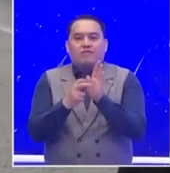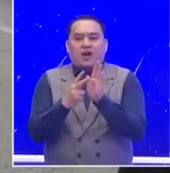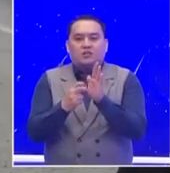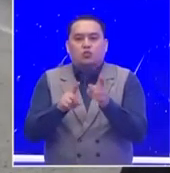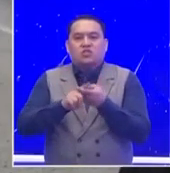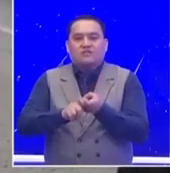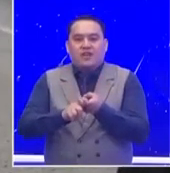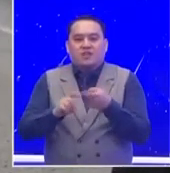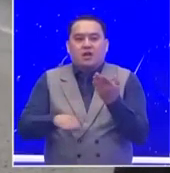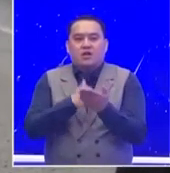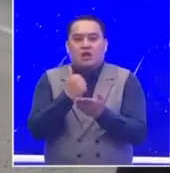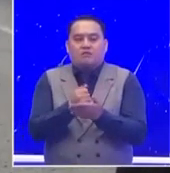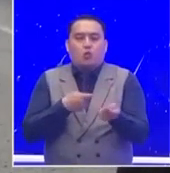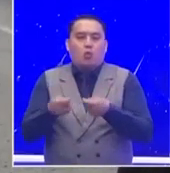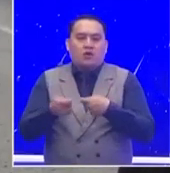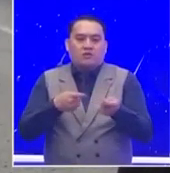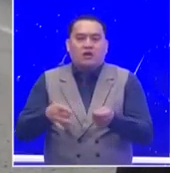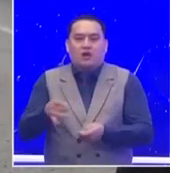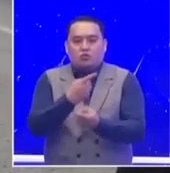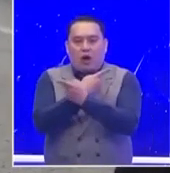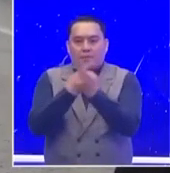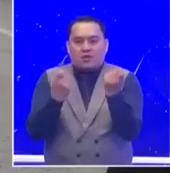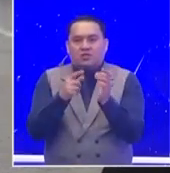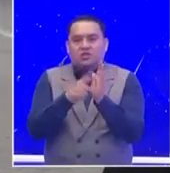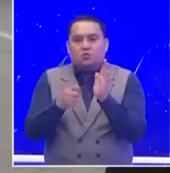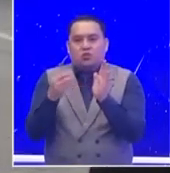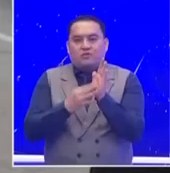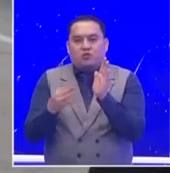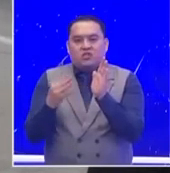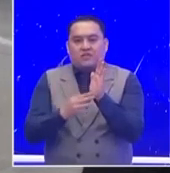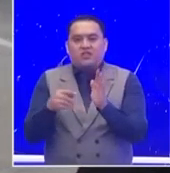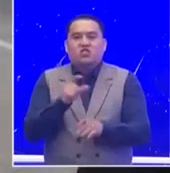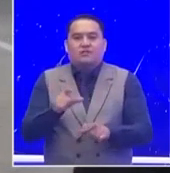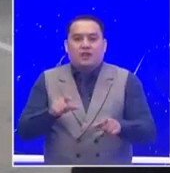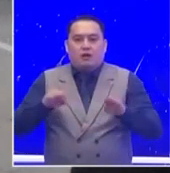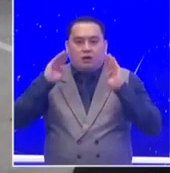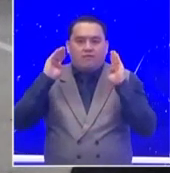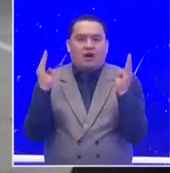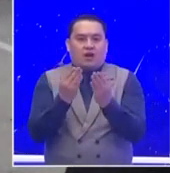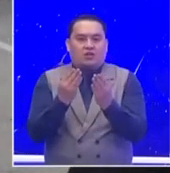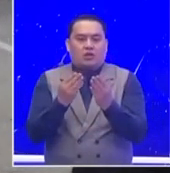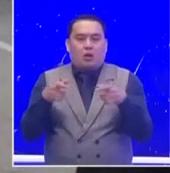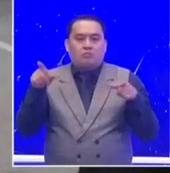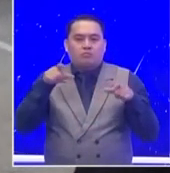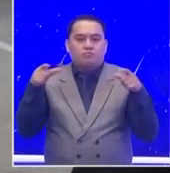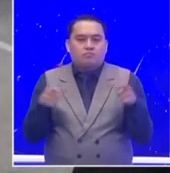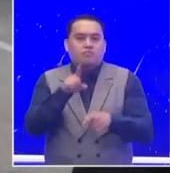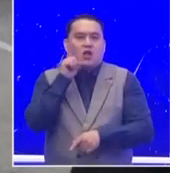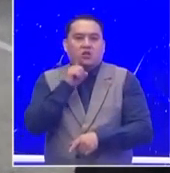контактных. Главный специалист управления районного озвучил, 799 человек находится в карантине. То есть молодая